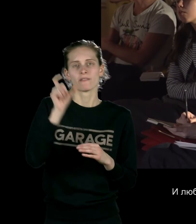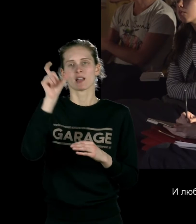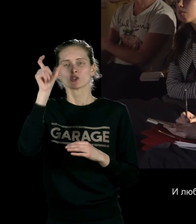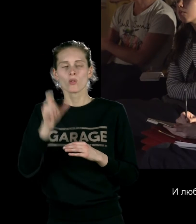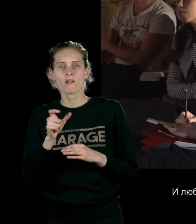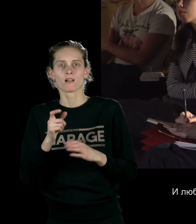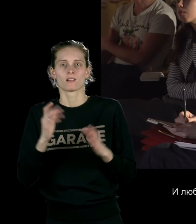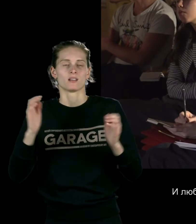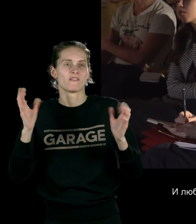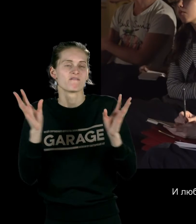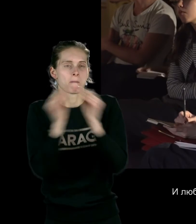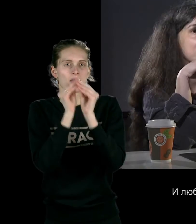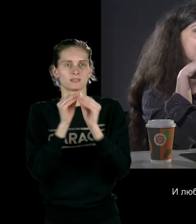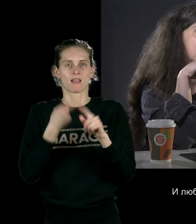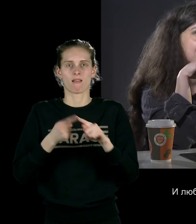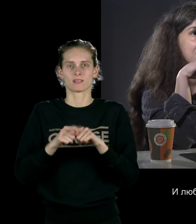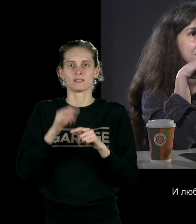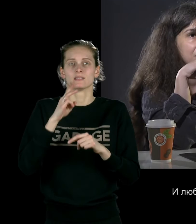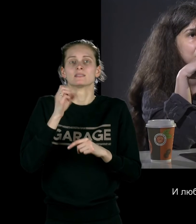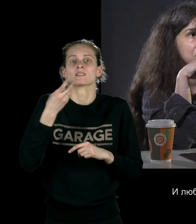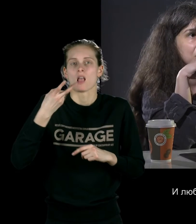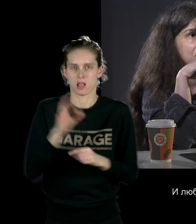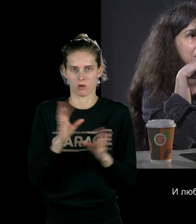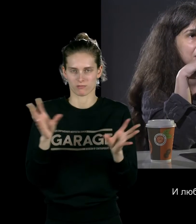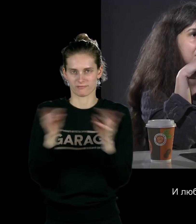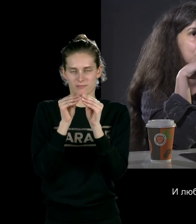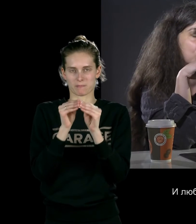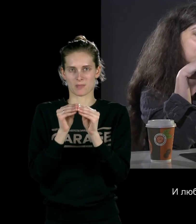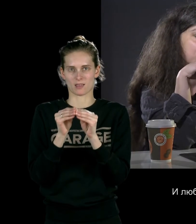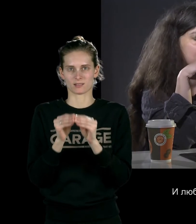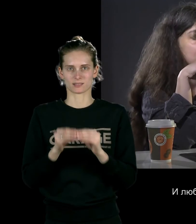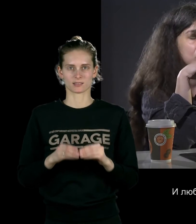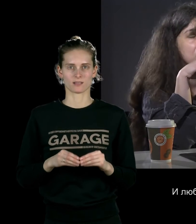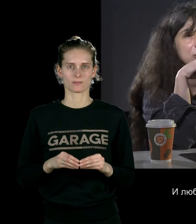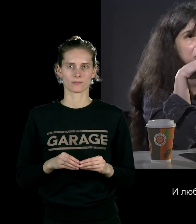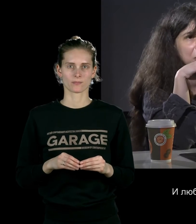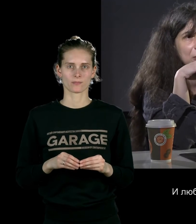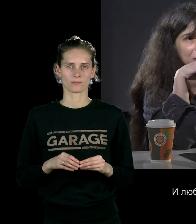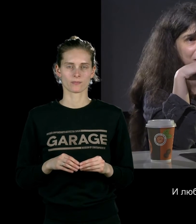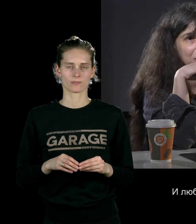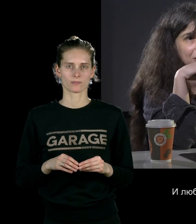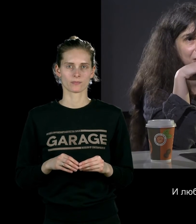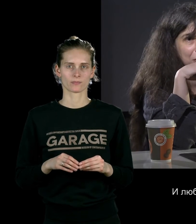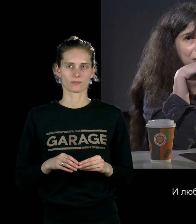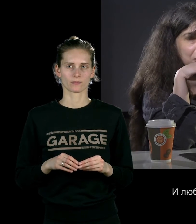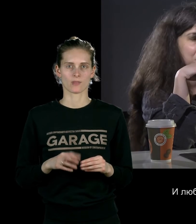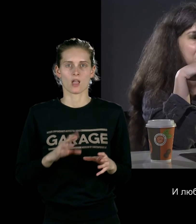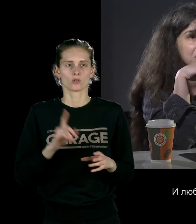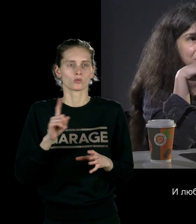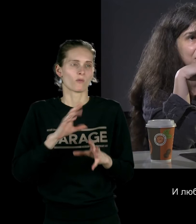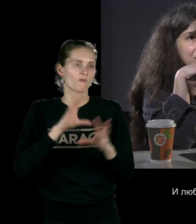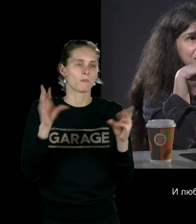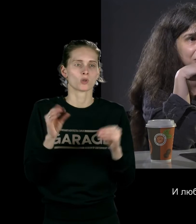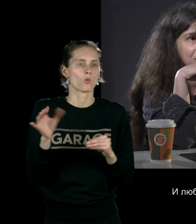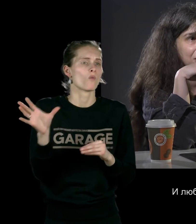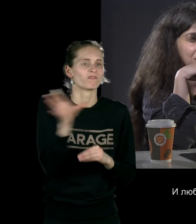здесь и сейчас. И любая попытка отказаться от этого переживания, сказать, что то, что мы вообще обладаем телами,